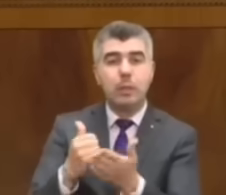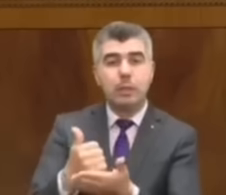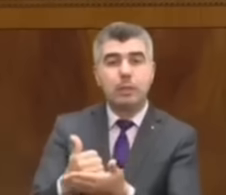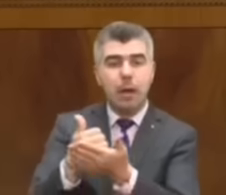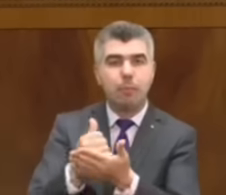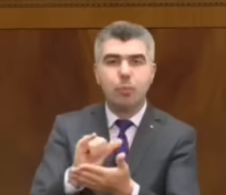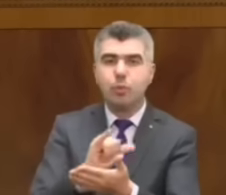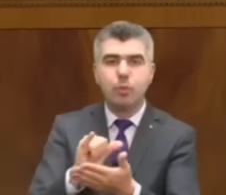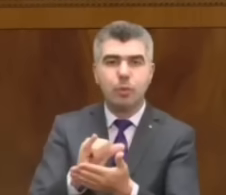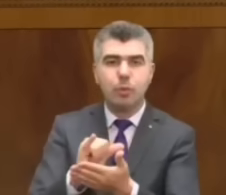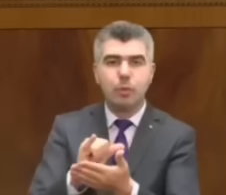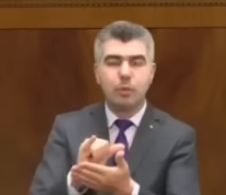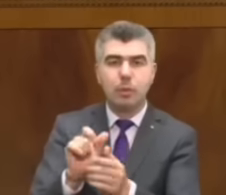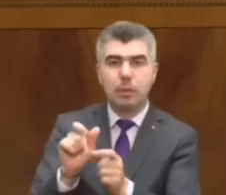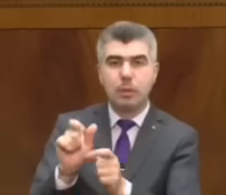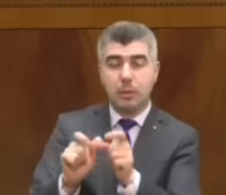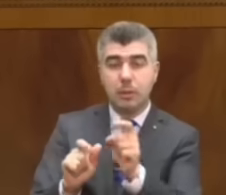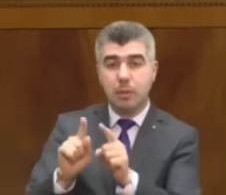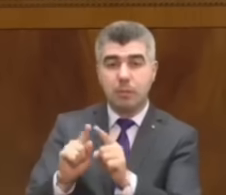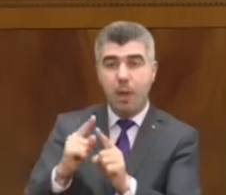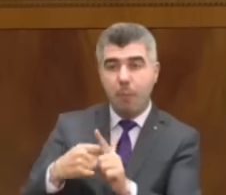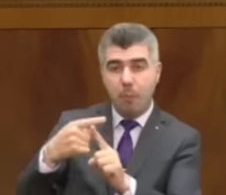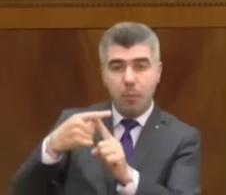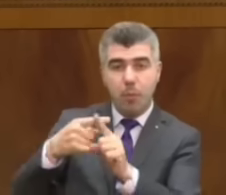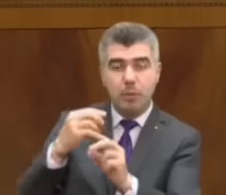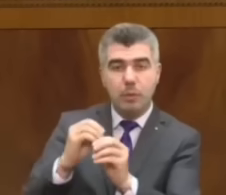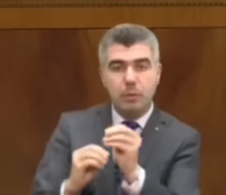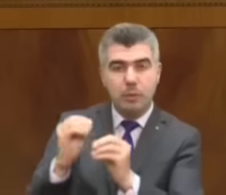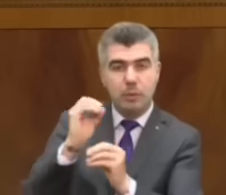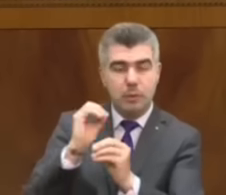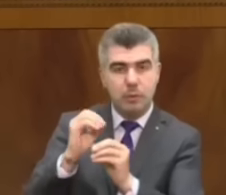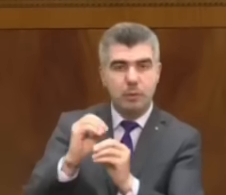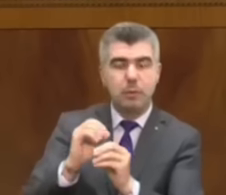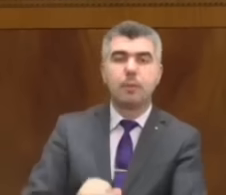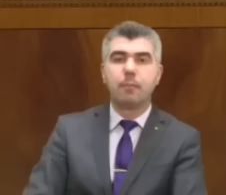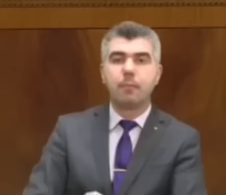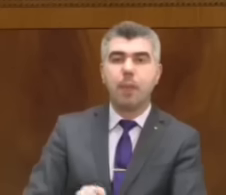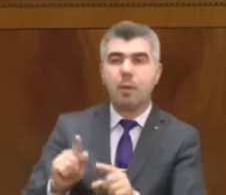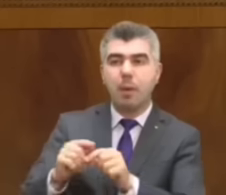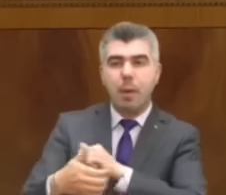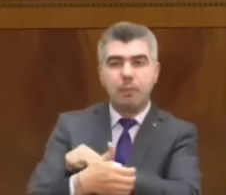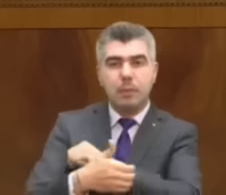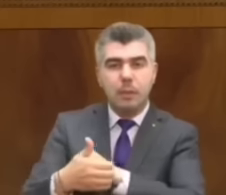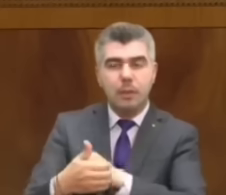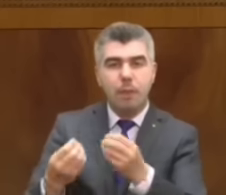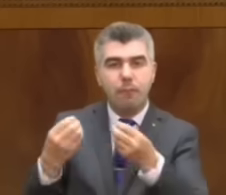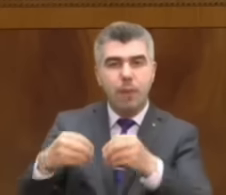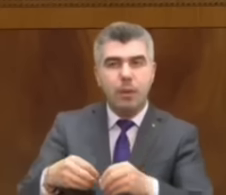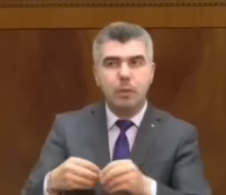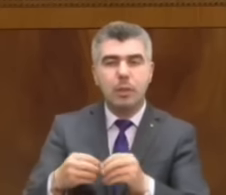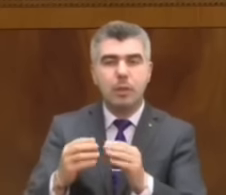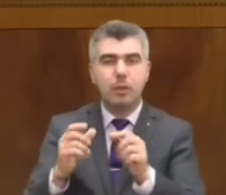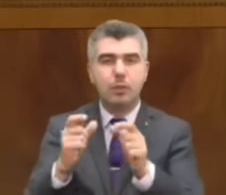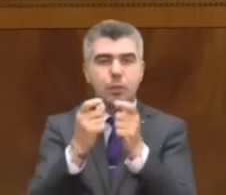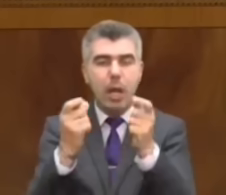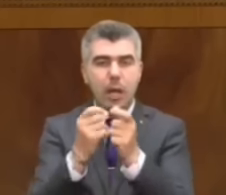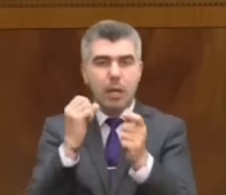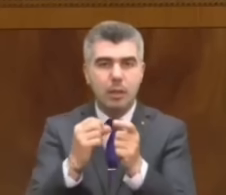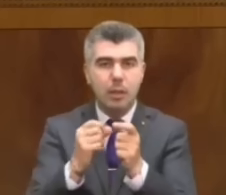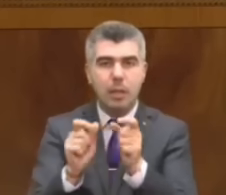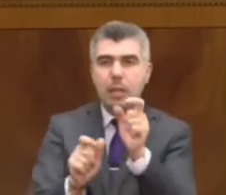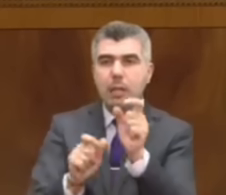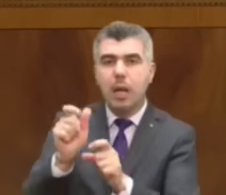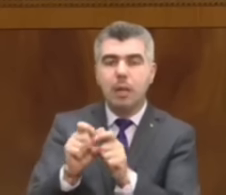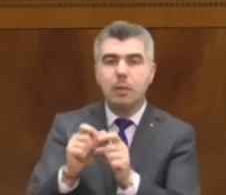عليه؟ دمرتوا القدرة الشرائية، حطمتوا الطبقة المتوسطة، الإفلاس المقاولات، الملايين المغاربة كيلتحقوا